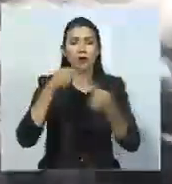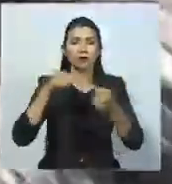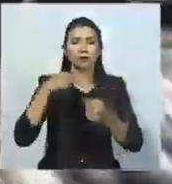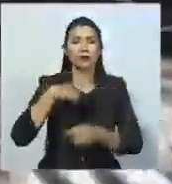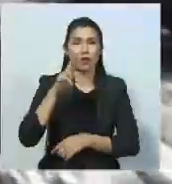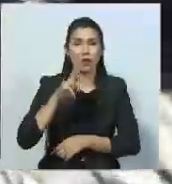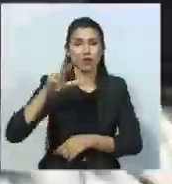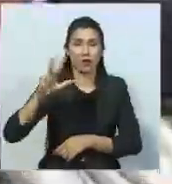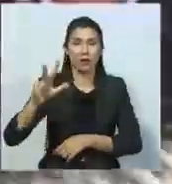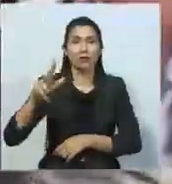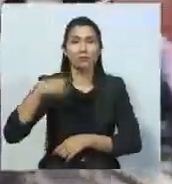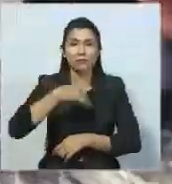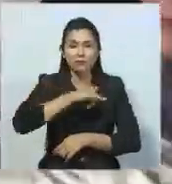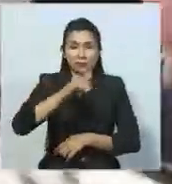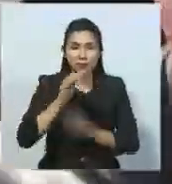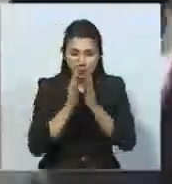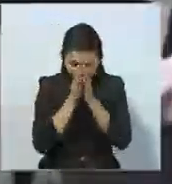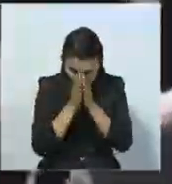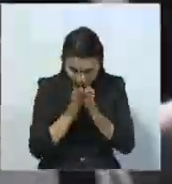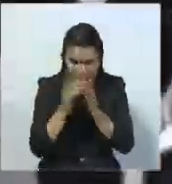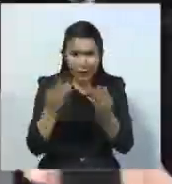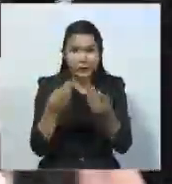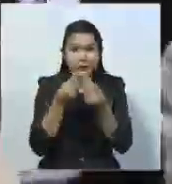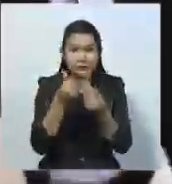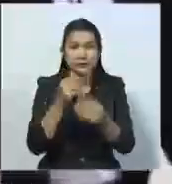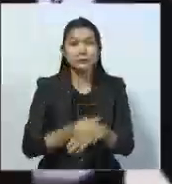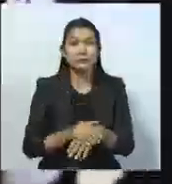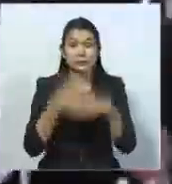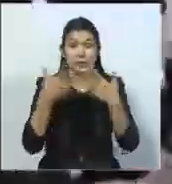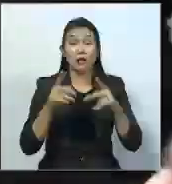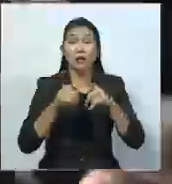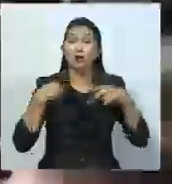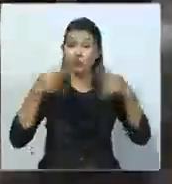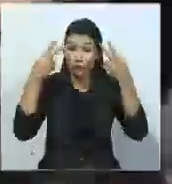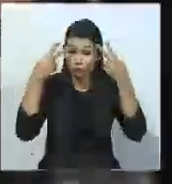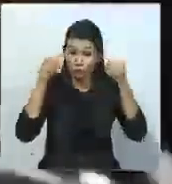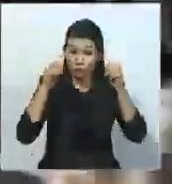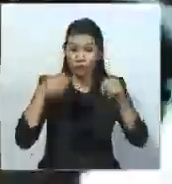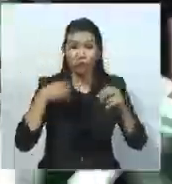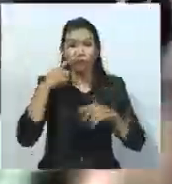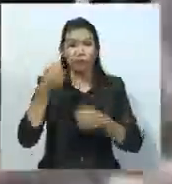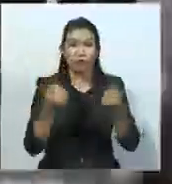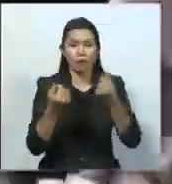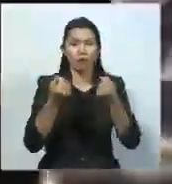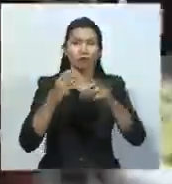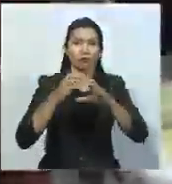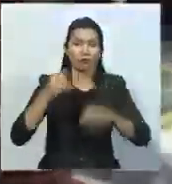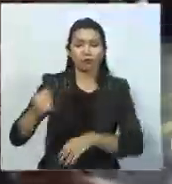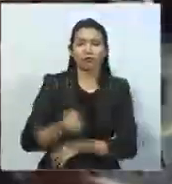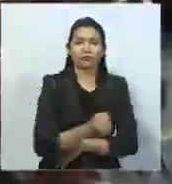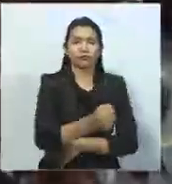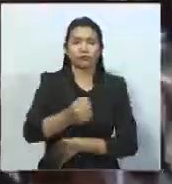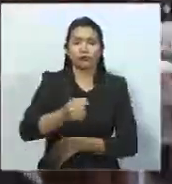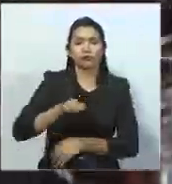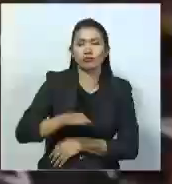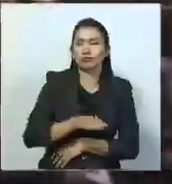าอยู่หัวรัชกาลที่3เพื่อความเป็นสิริมงคลค่ะต่อจากนั้นนะคะนายกรัฐมนตรีได้มีการนั่งรถรางชมกำแพงเมืองเก่าและ